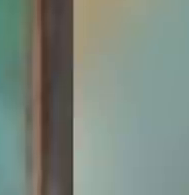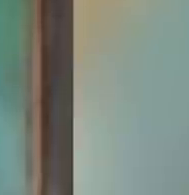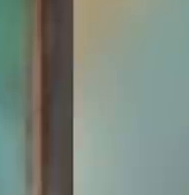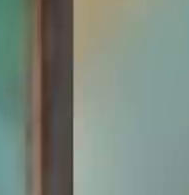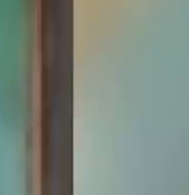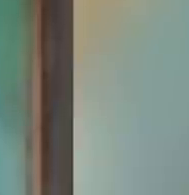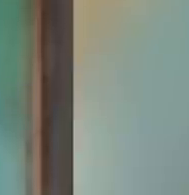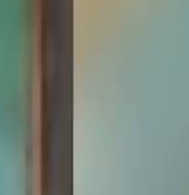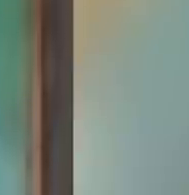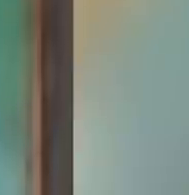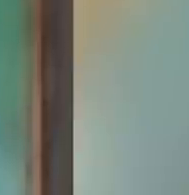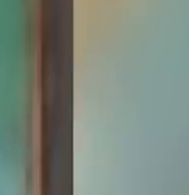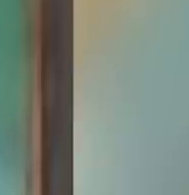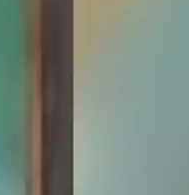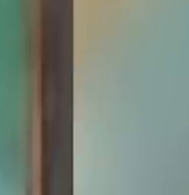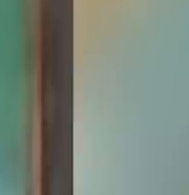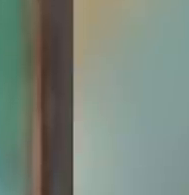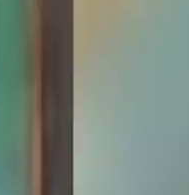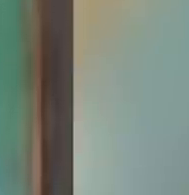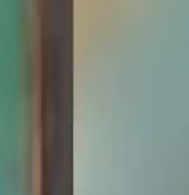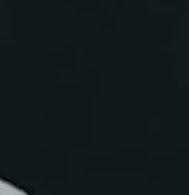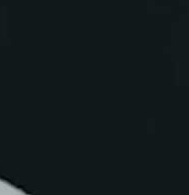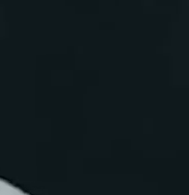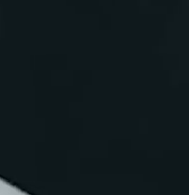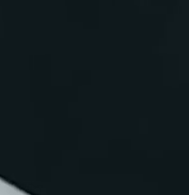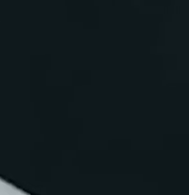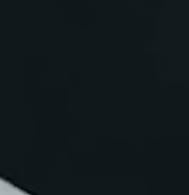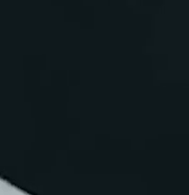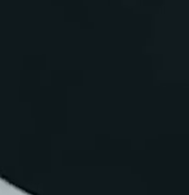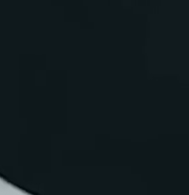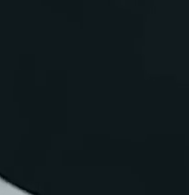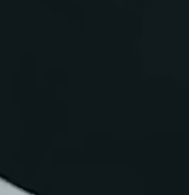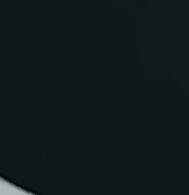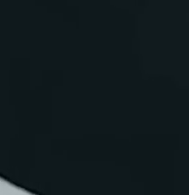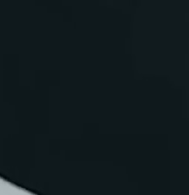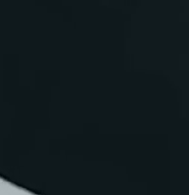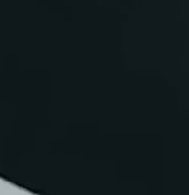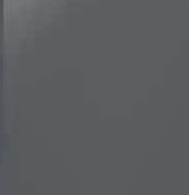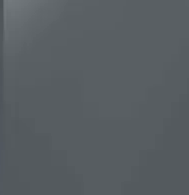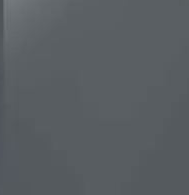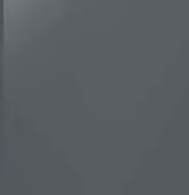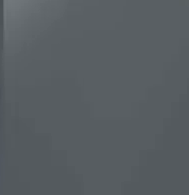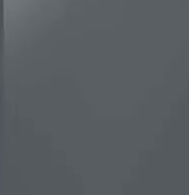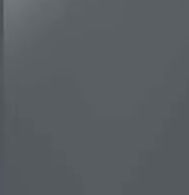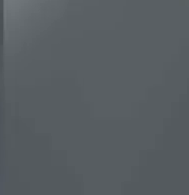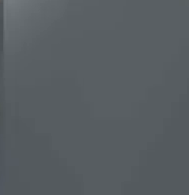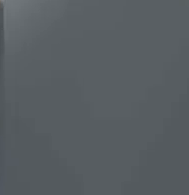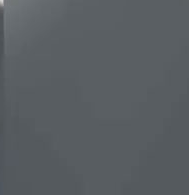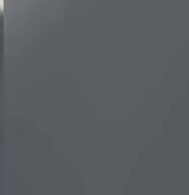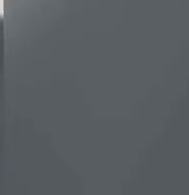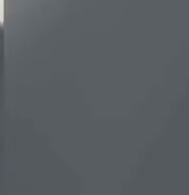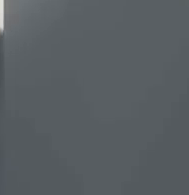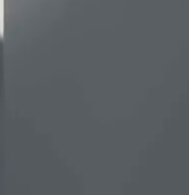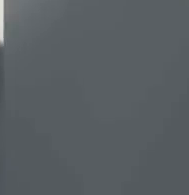සර් ජෝන් කොතලාවල දුශ්ශීල මහණුන්ගේ තට්ටේ තාර ගන්න ඕනේ කියලා කියපු කතාව එදා කර්ලියට ආවේ